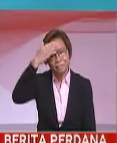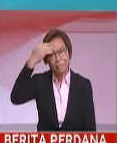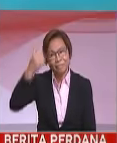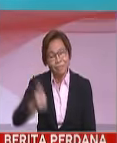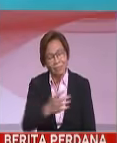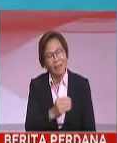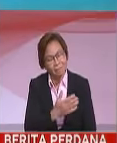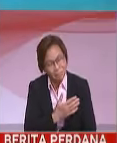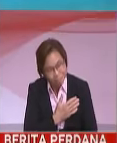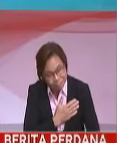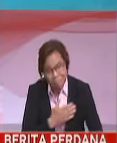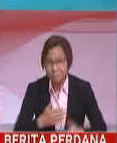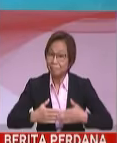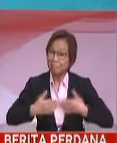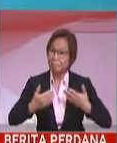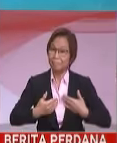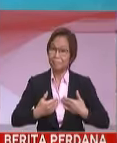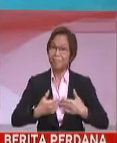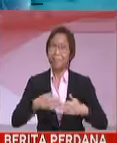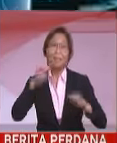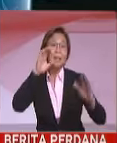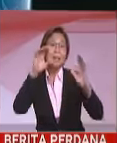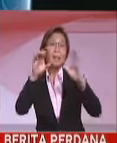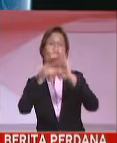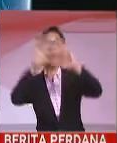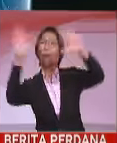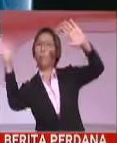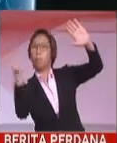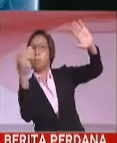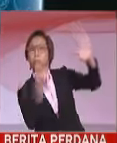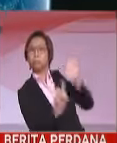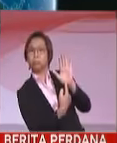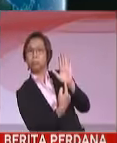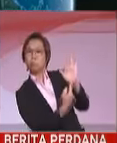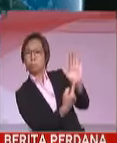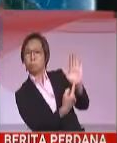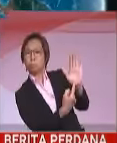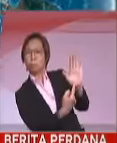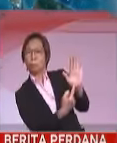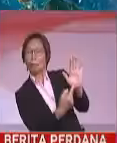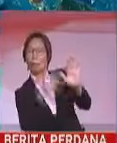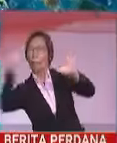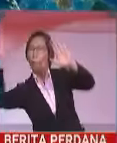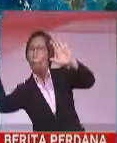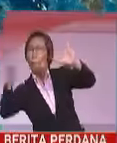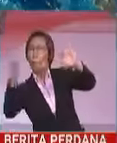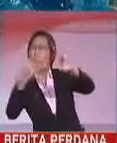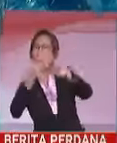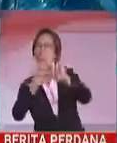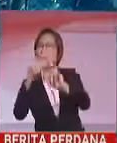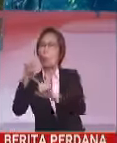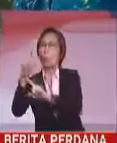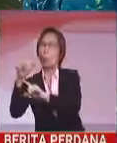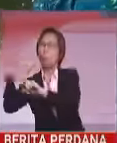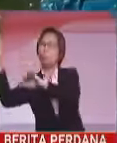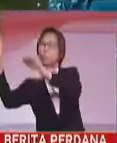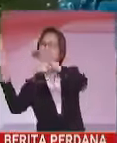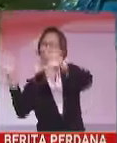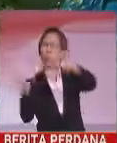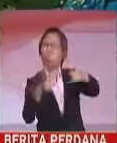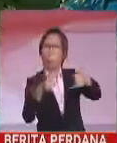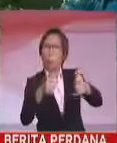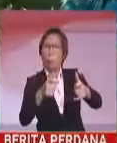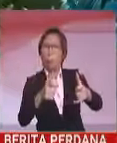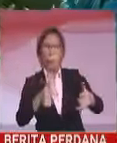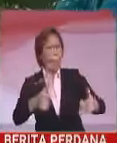Assalamualaikum dan salam sejahtera. Carta angin pada ketika ini menunjukkan angin masih lagi bertiup dari arah timur laut dengan